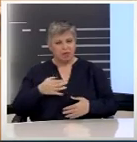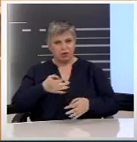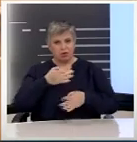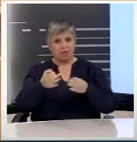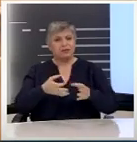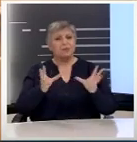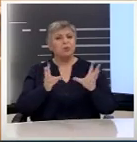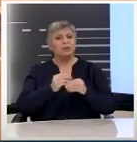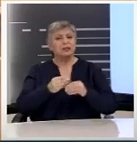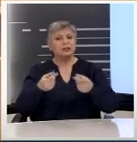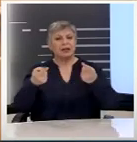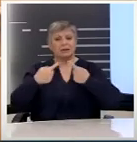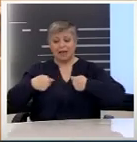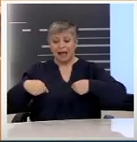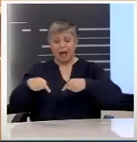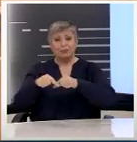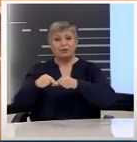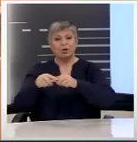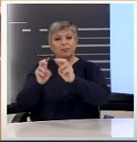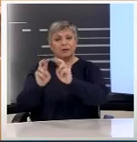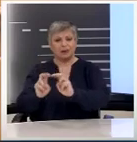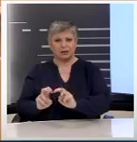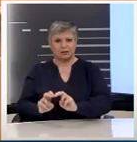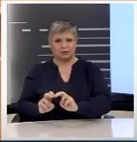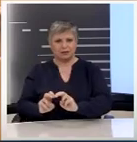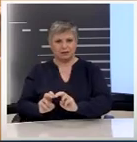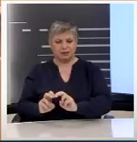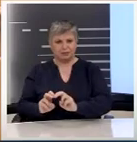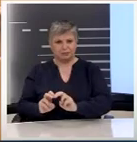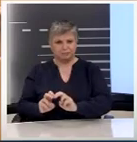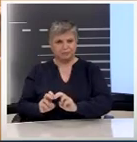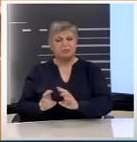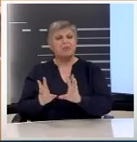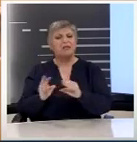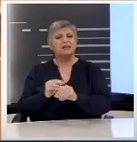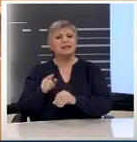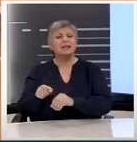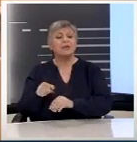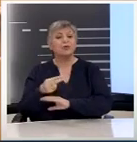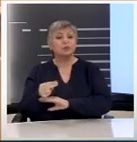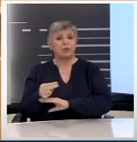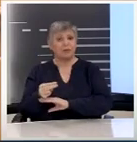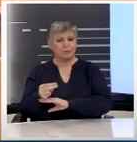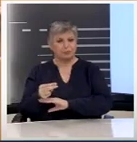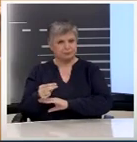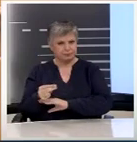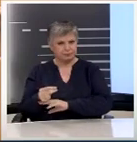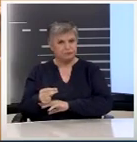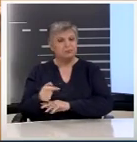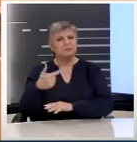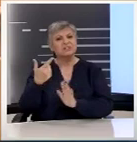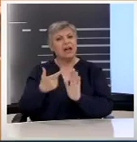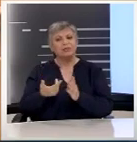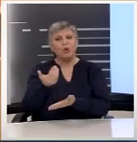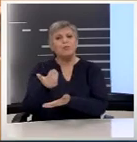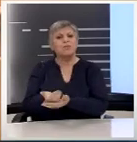τις συγκεκριμένες. Μας λέτε, για παράδειγμα, ότι πρέπει αυτή η εξεταστική επιτροπή, είναι στην παράγραφο 2 της